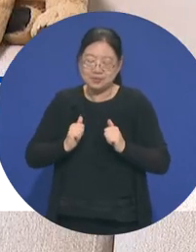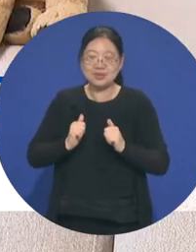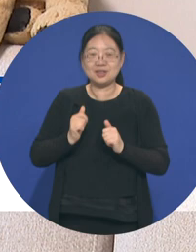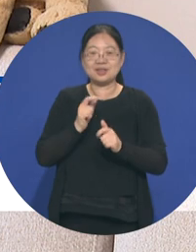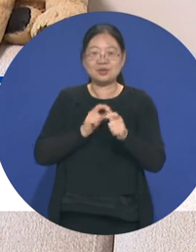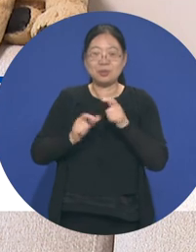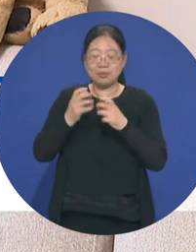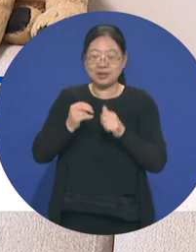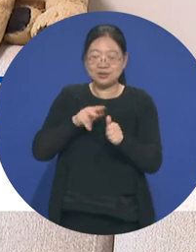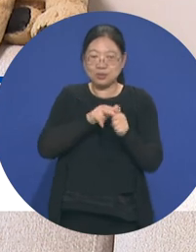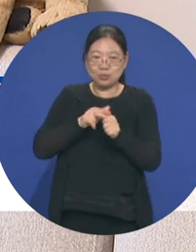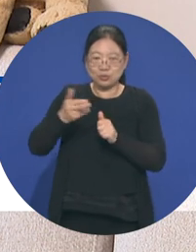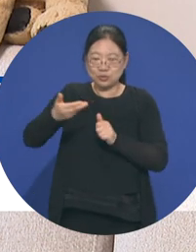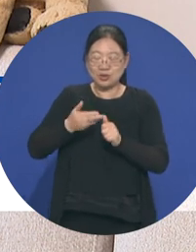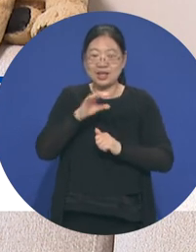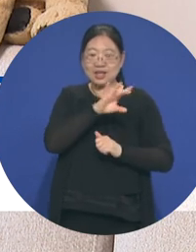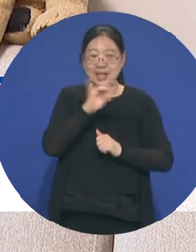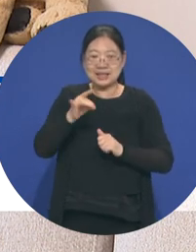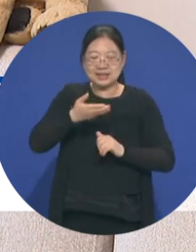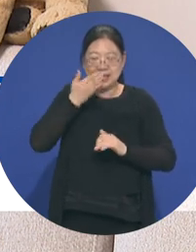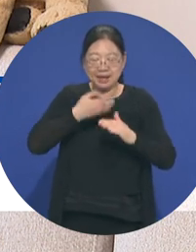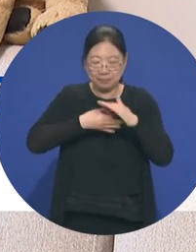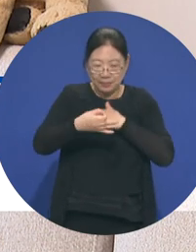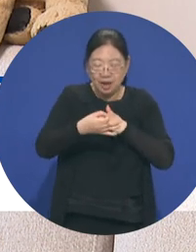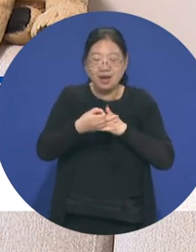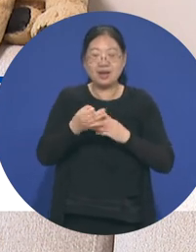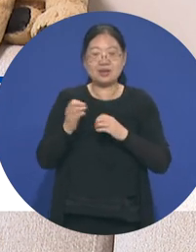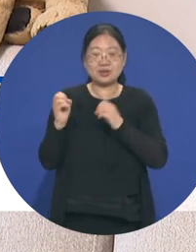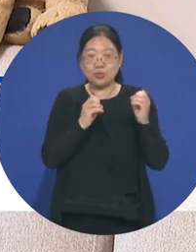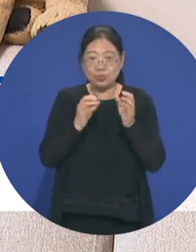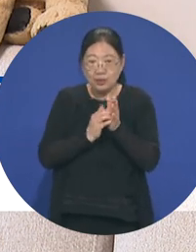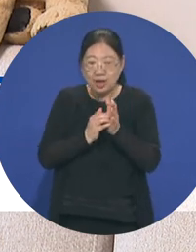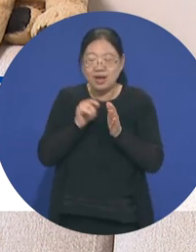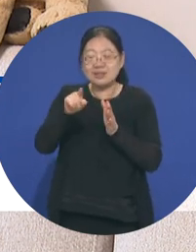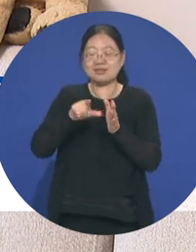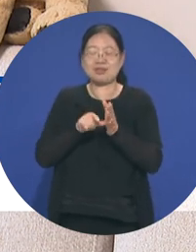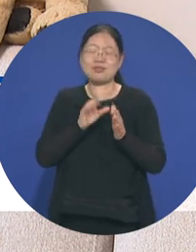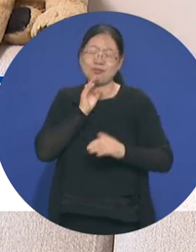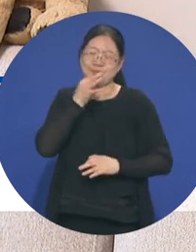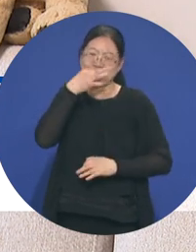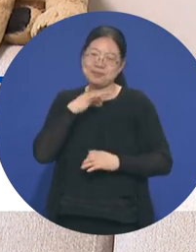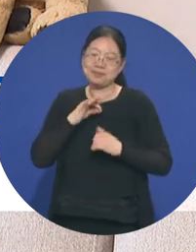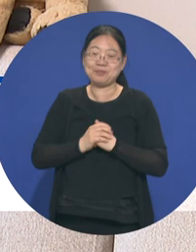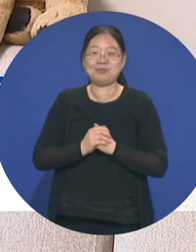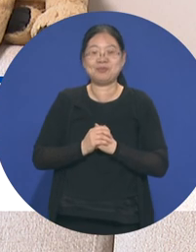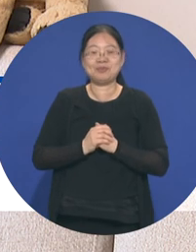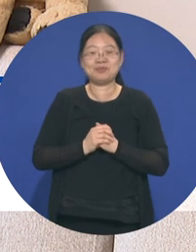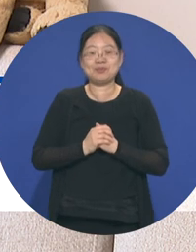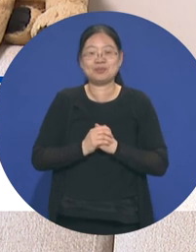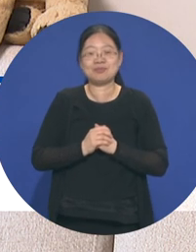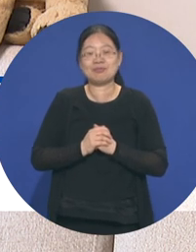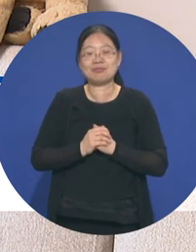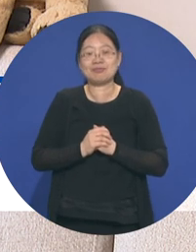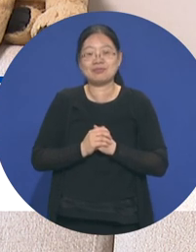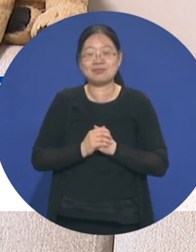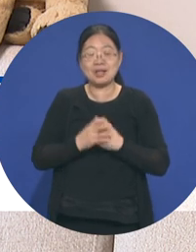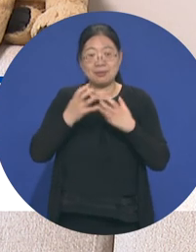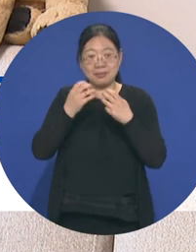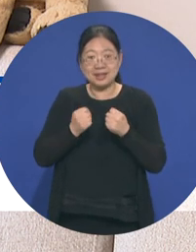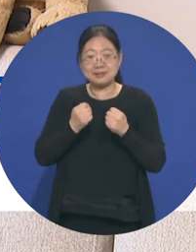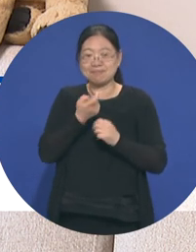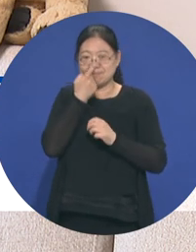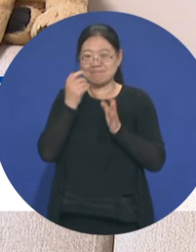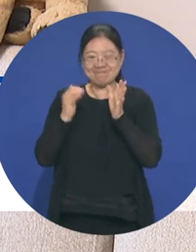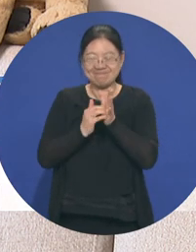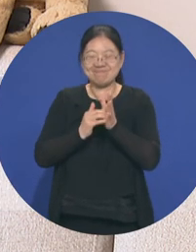주려고 하시고 가끔 밥도 사 주시면서 말씀도 나눠 주시고 했는데 저는 그 시간이 너무 좋았습니다 어 그 시간에서 많은